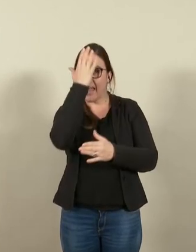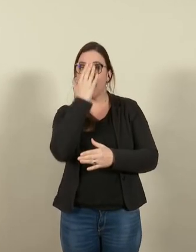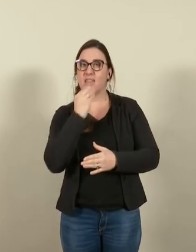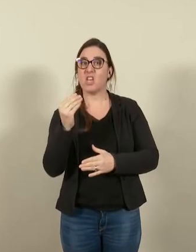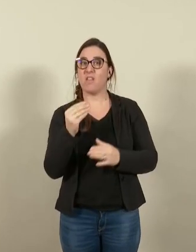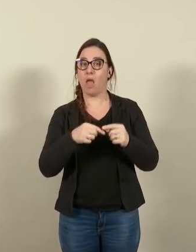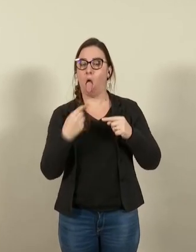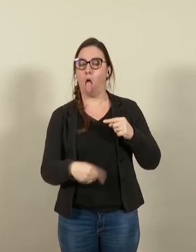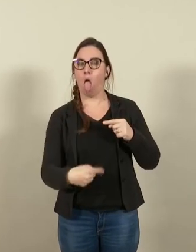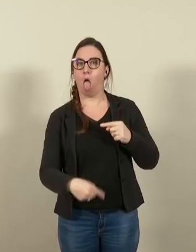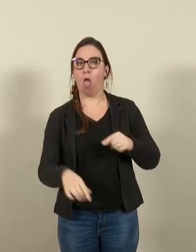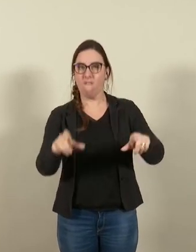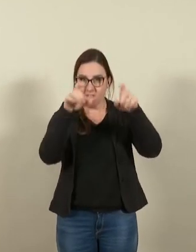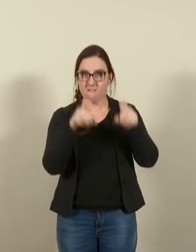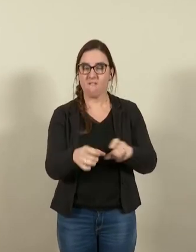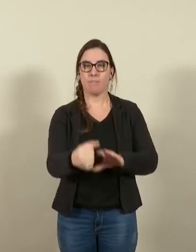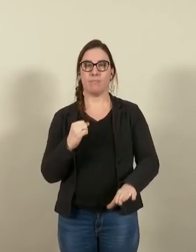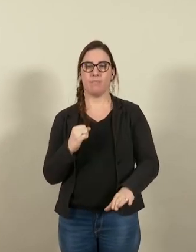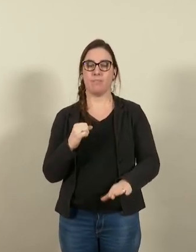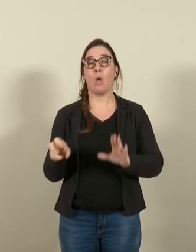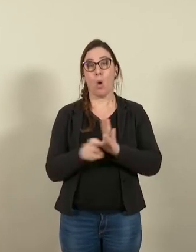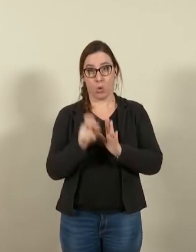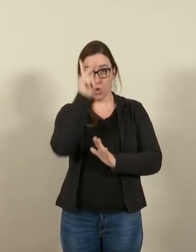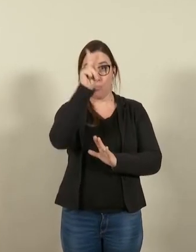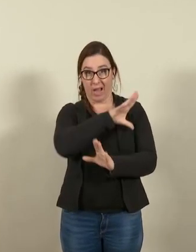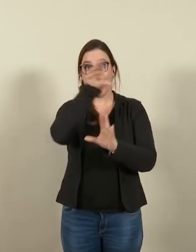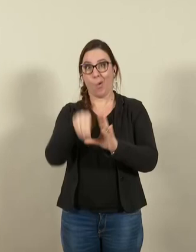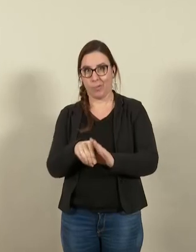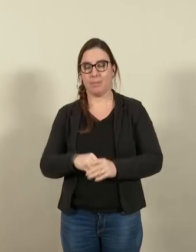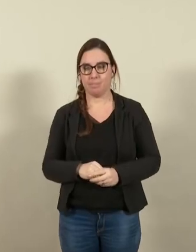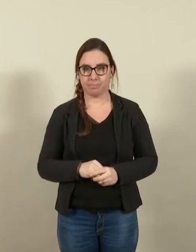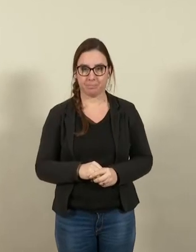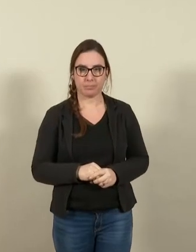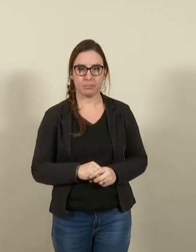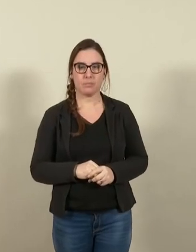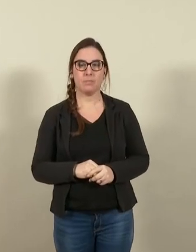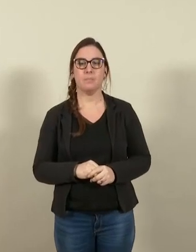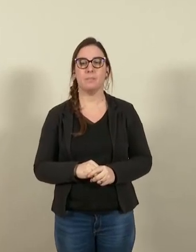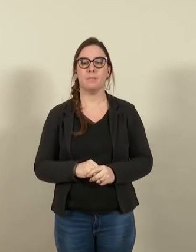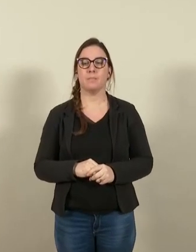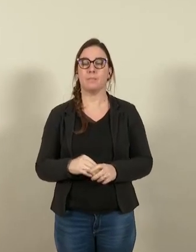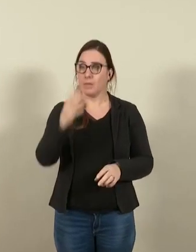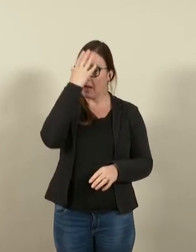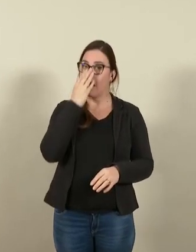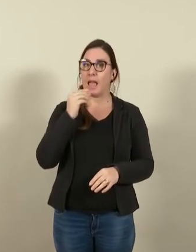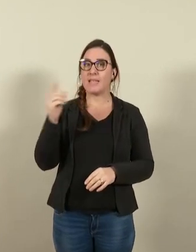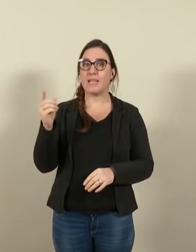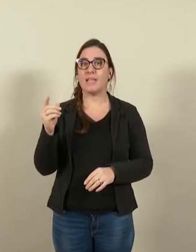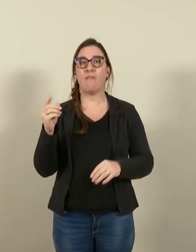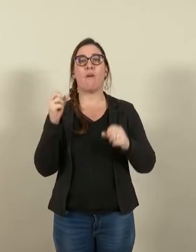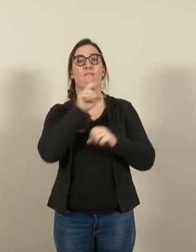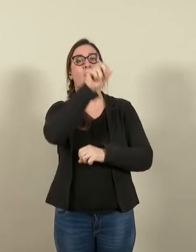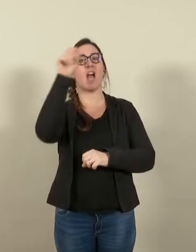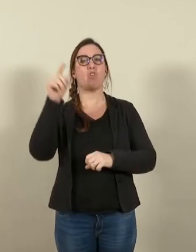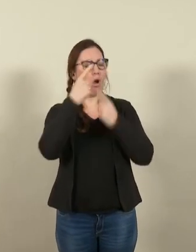déficitaire dont l'axe Grenoble Paris semble faire partie si SNCF voyageur a rapidement